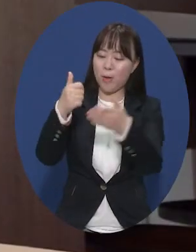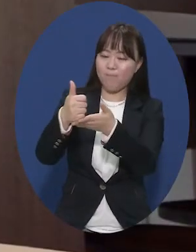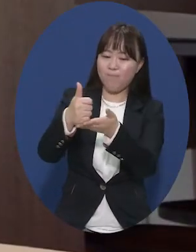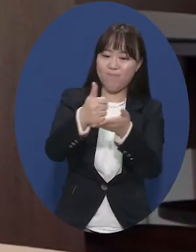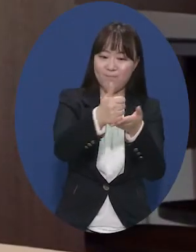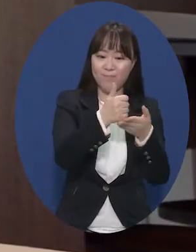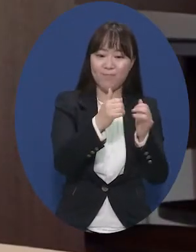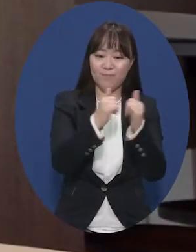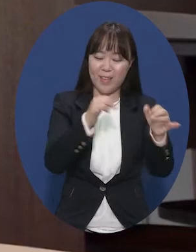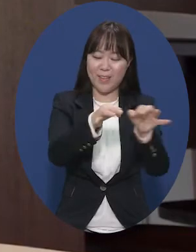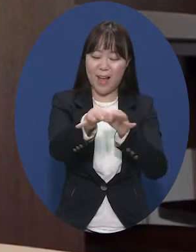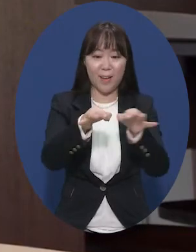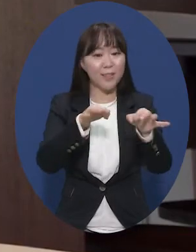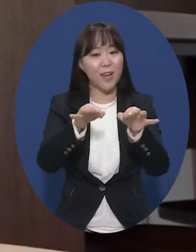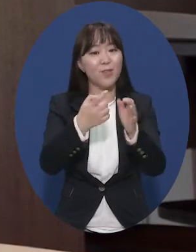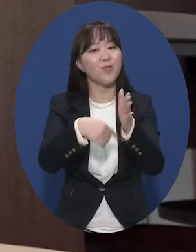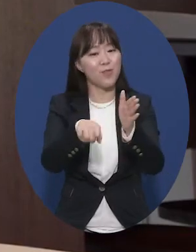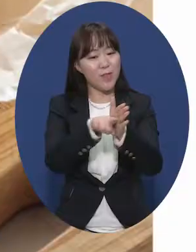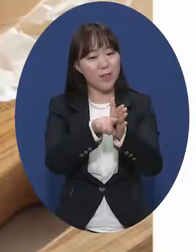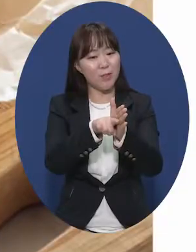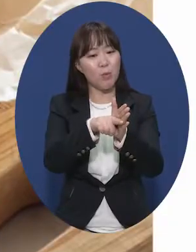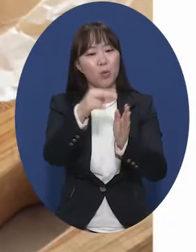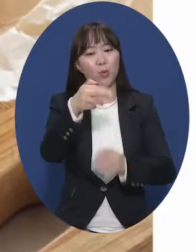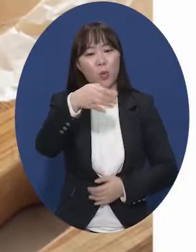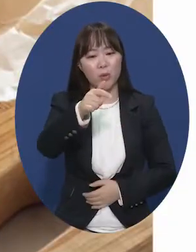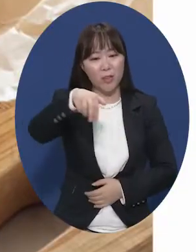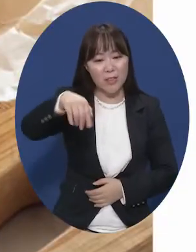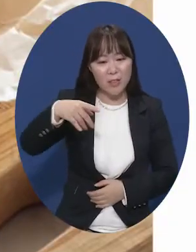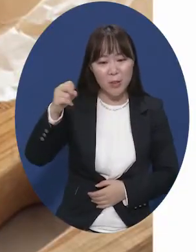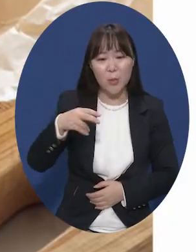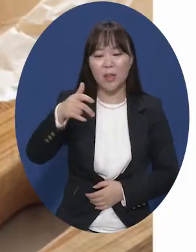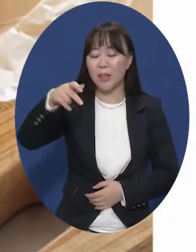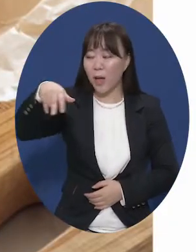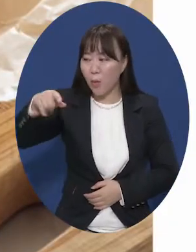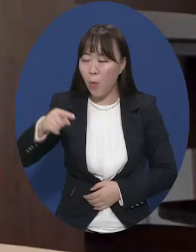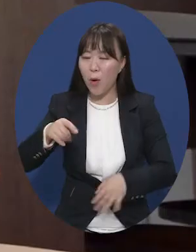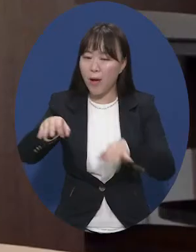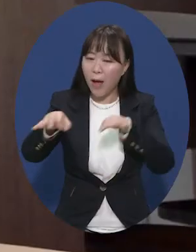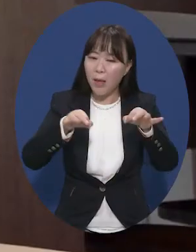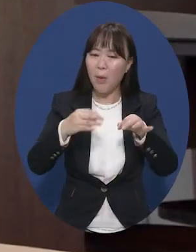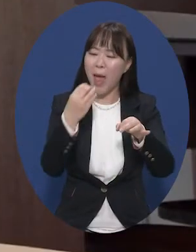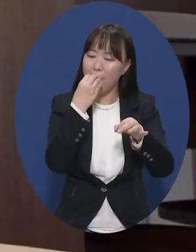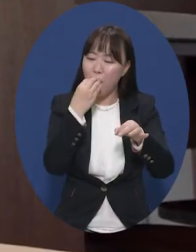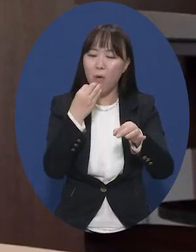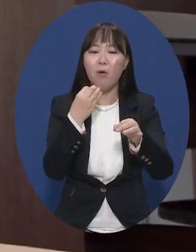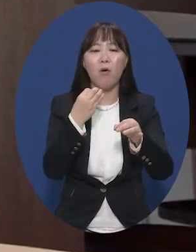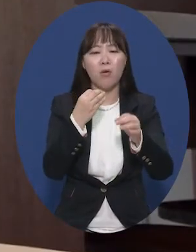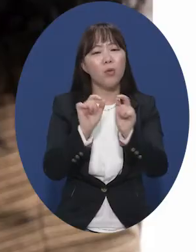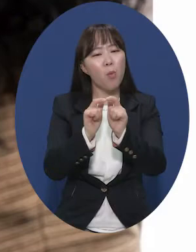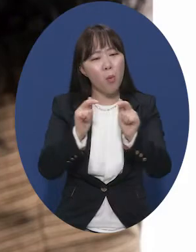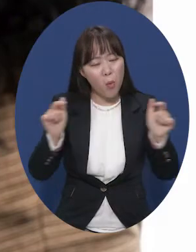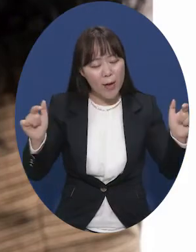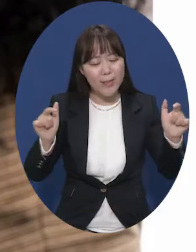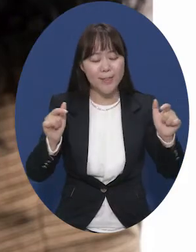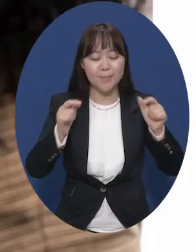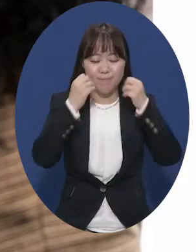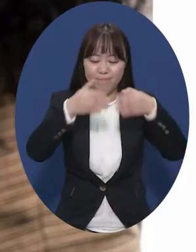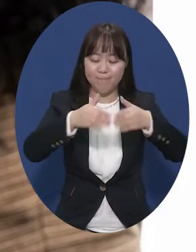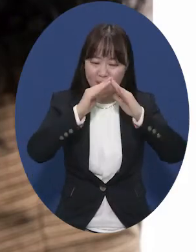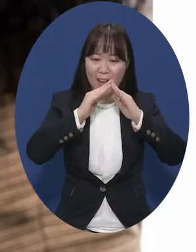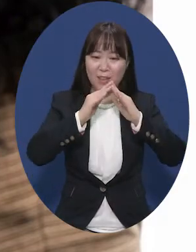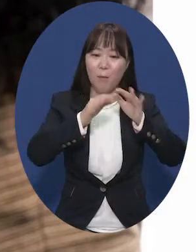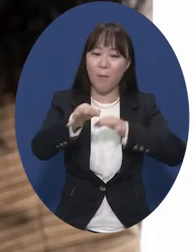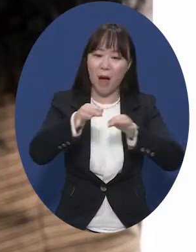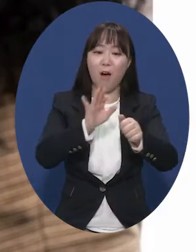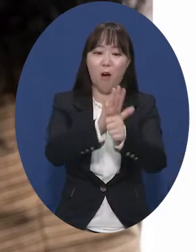그래서 관광객을 상대로 한 장사를 할 수 있게 도너츠 샵이라든지 타코 가게라든지 또는 햄버거 가게라든지 이런 것들을 열어서